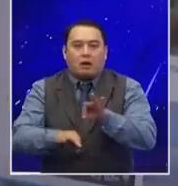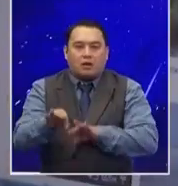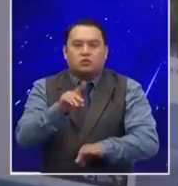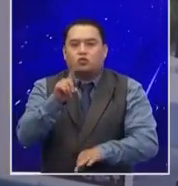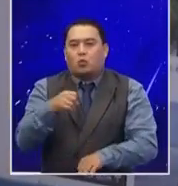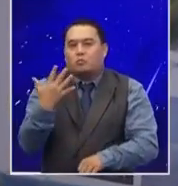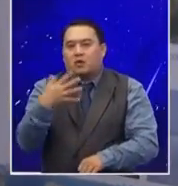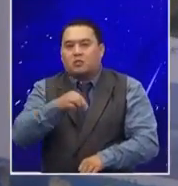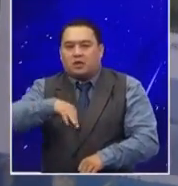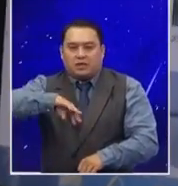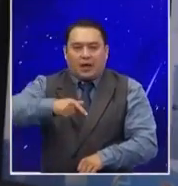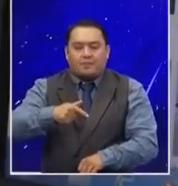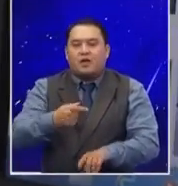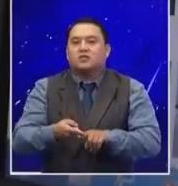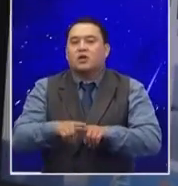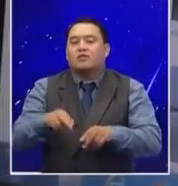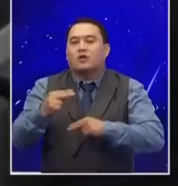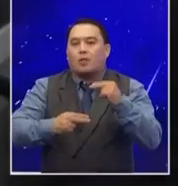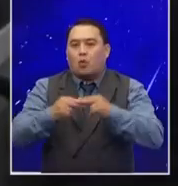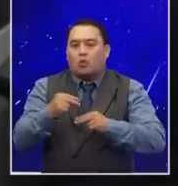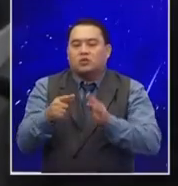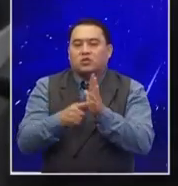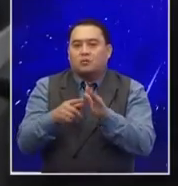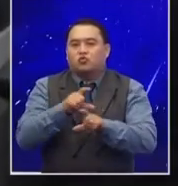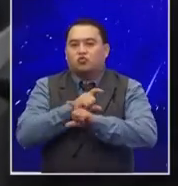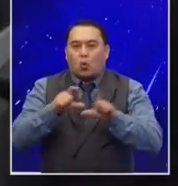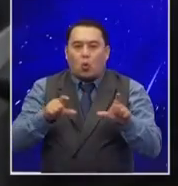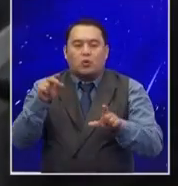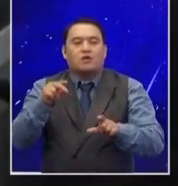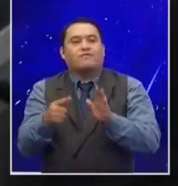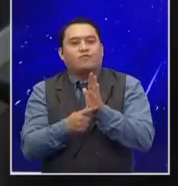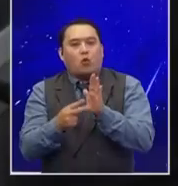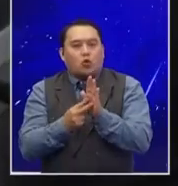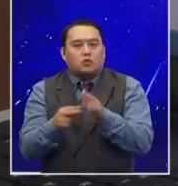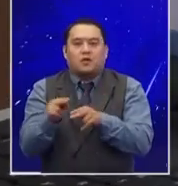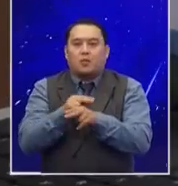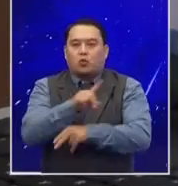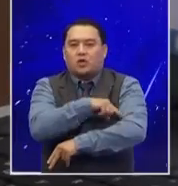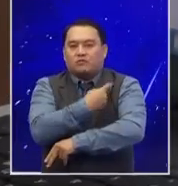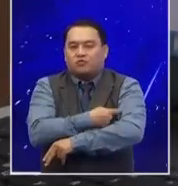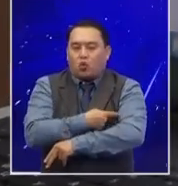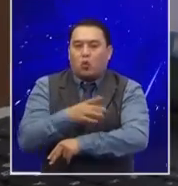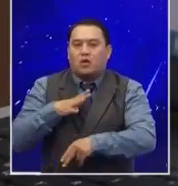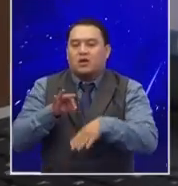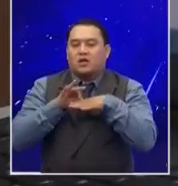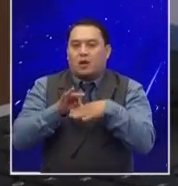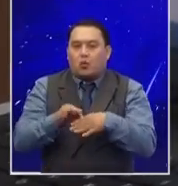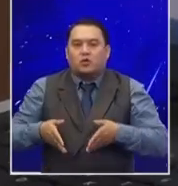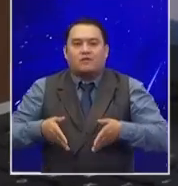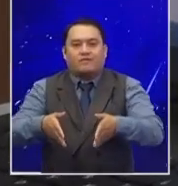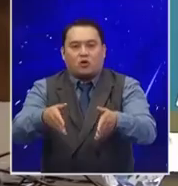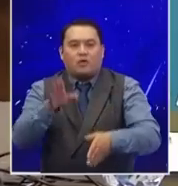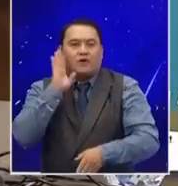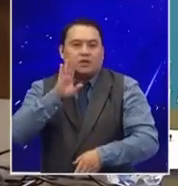105 миллиардов тенге. Наряду с этим ведется строительство 7 школ, 8 амбулаторий, капремонт 35 школ, дорог и систем